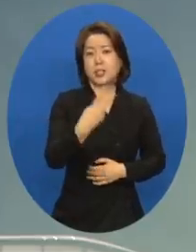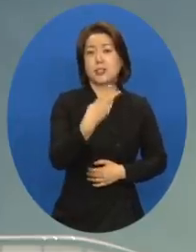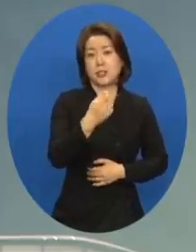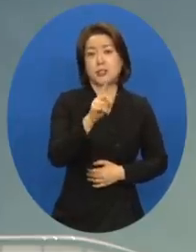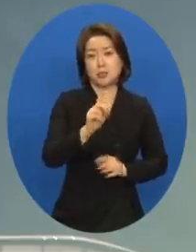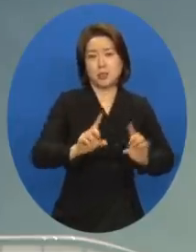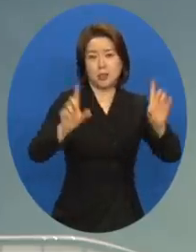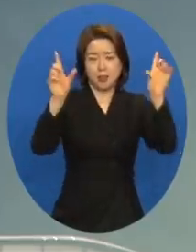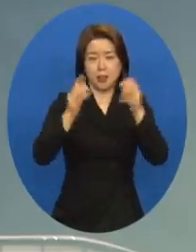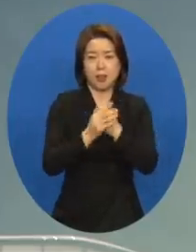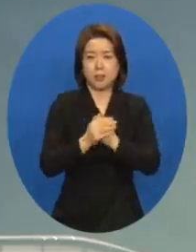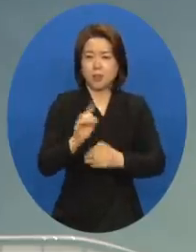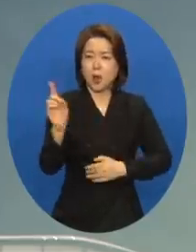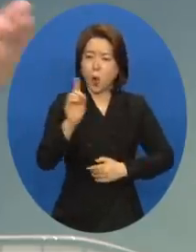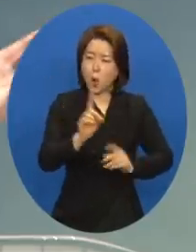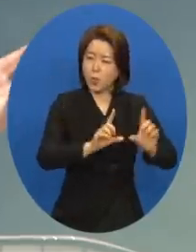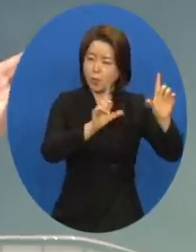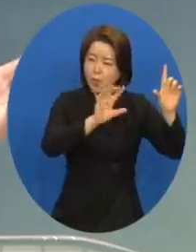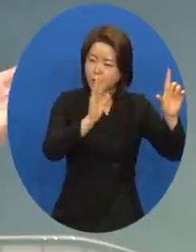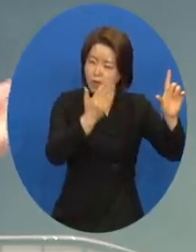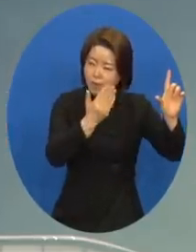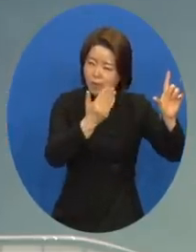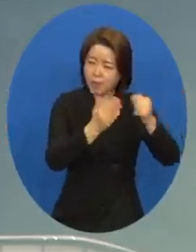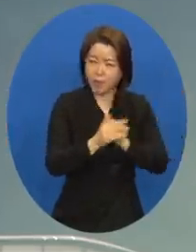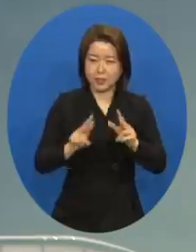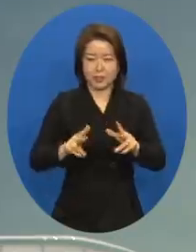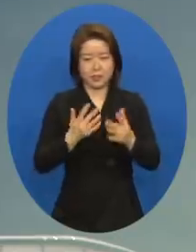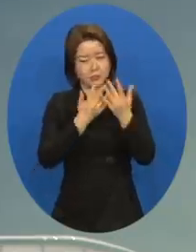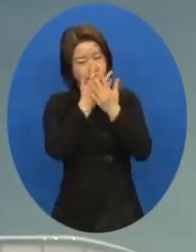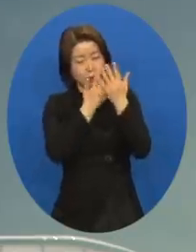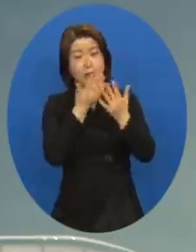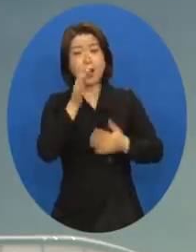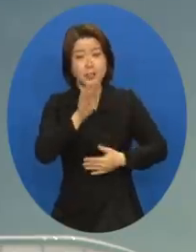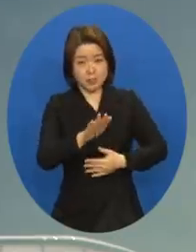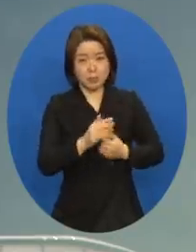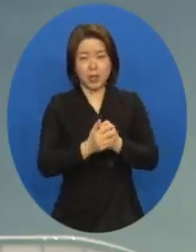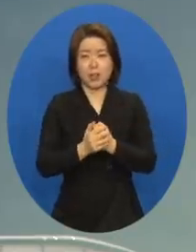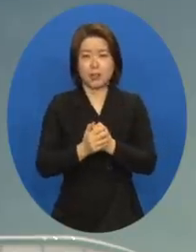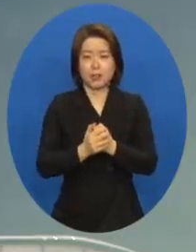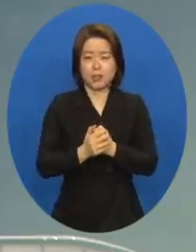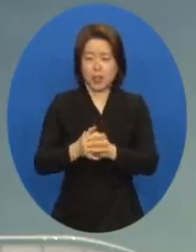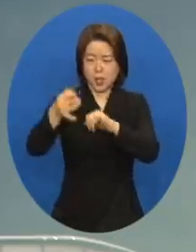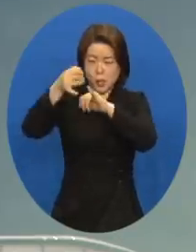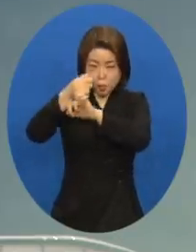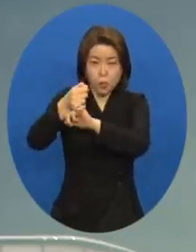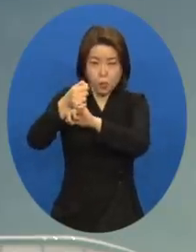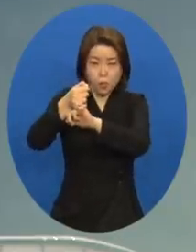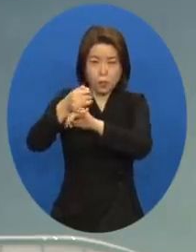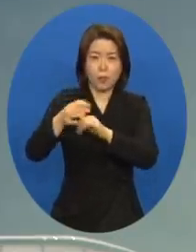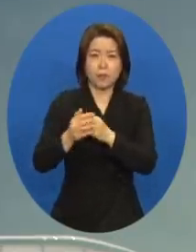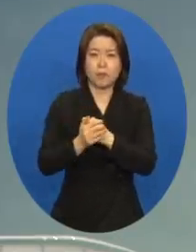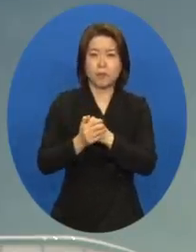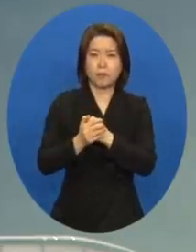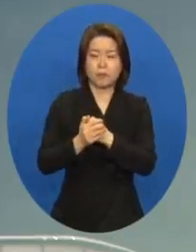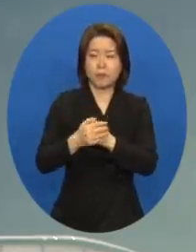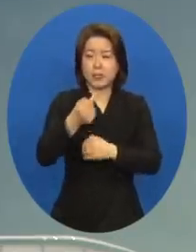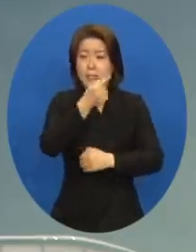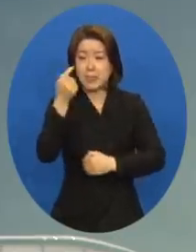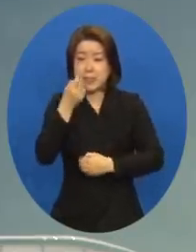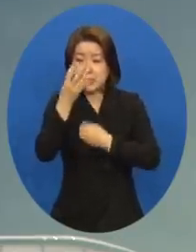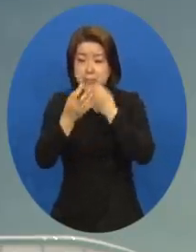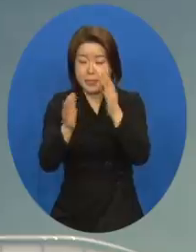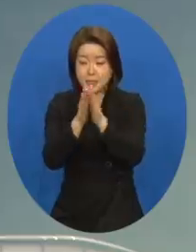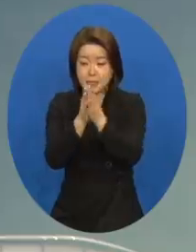2021년 어떤 해가 될지 지금은 도무지 가늠할 수도 없지만 반드시 간증책